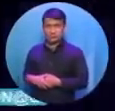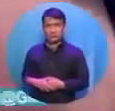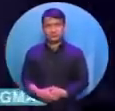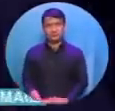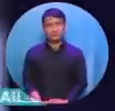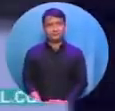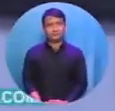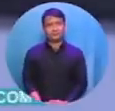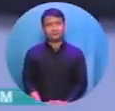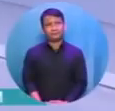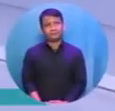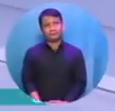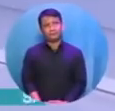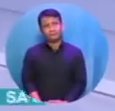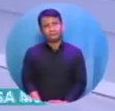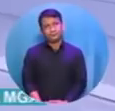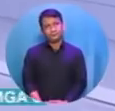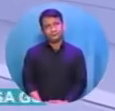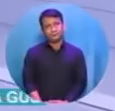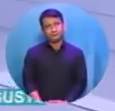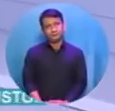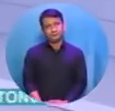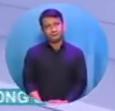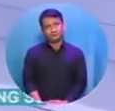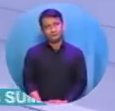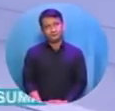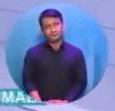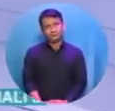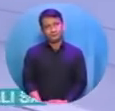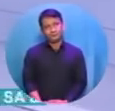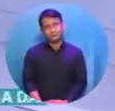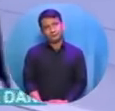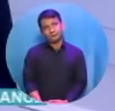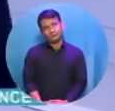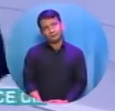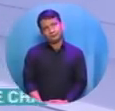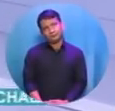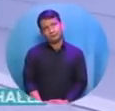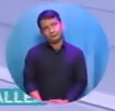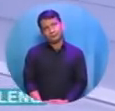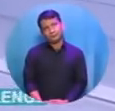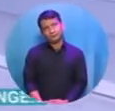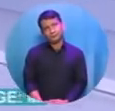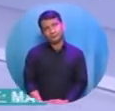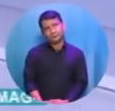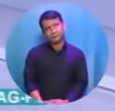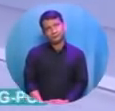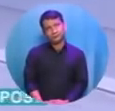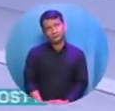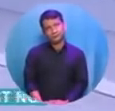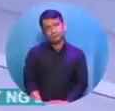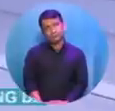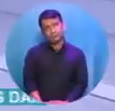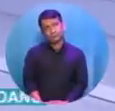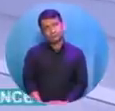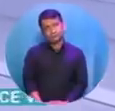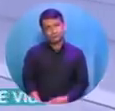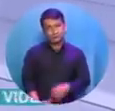Andar yan. Yun. Okay. Tatawag na kami. Anong pangalan ni Madam, ni Sir?